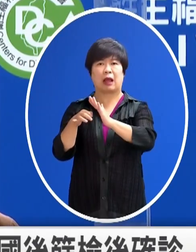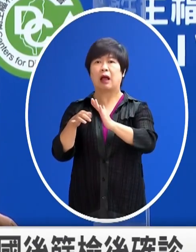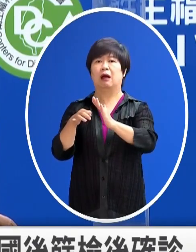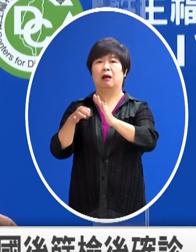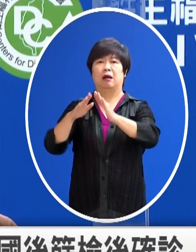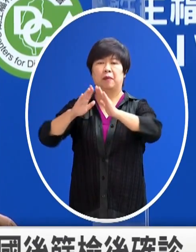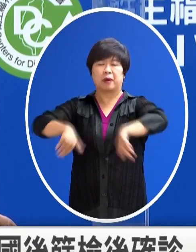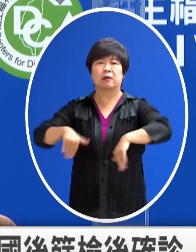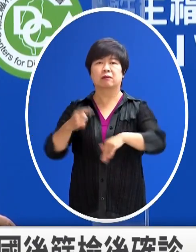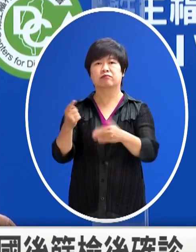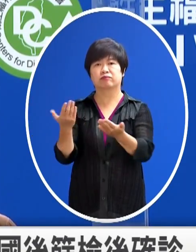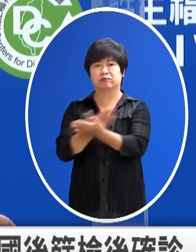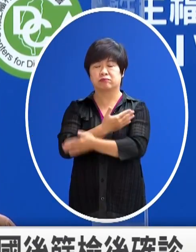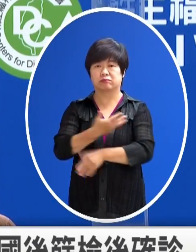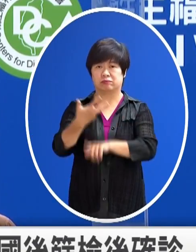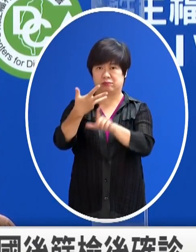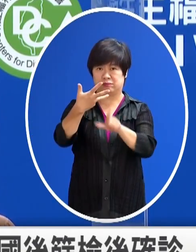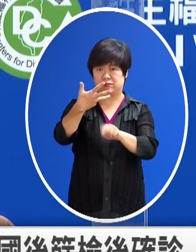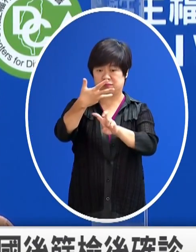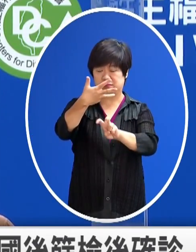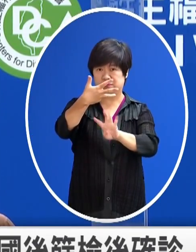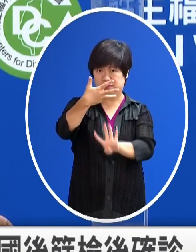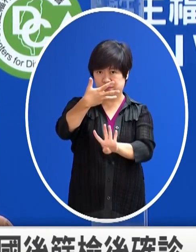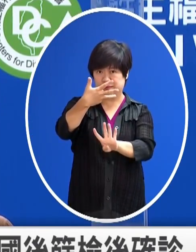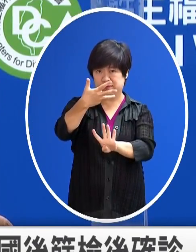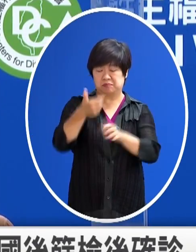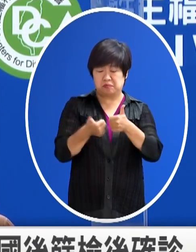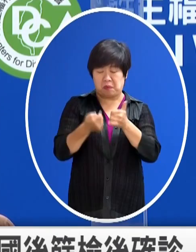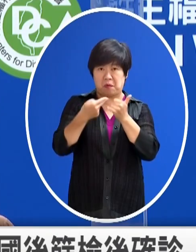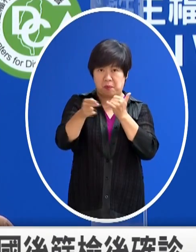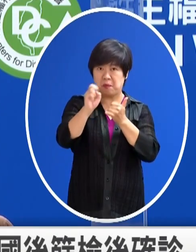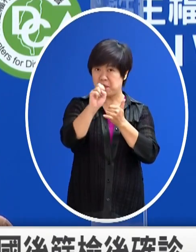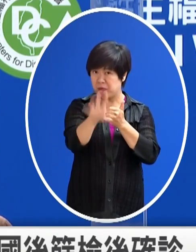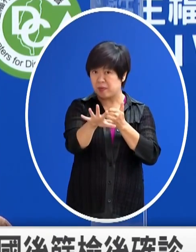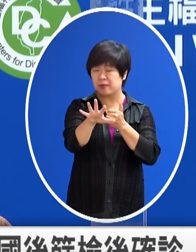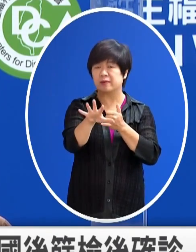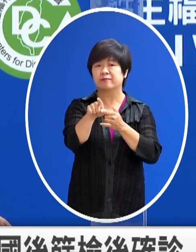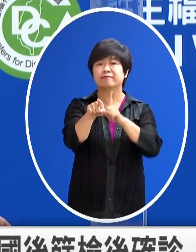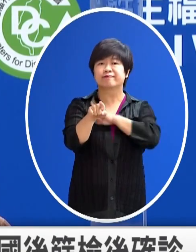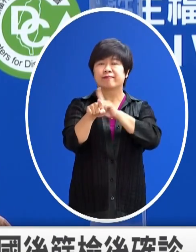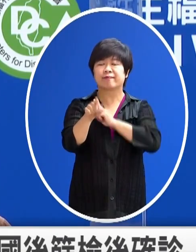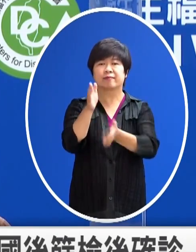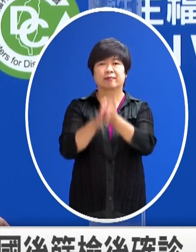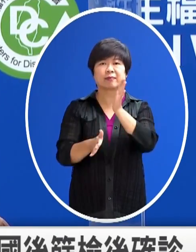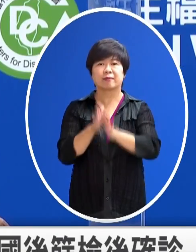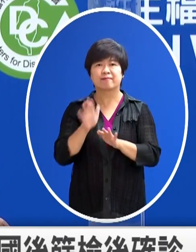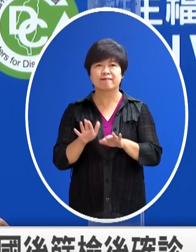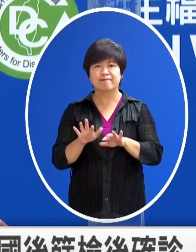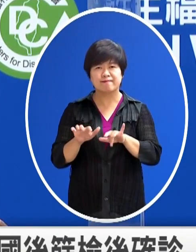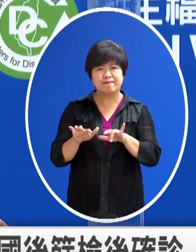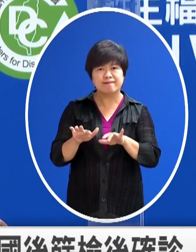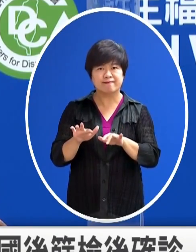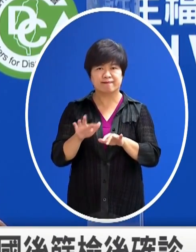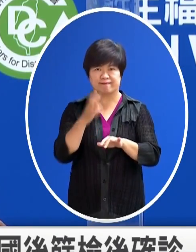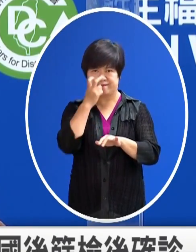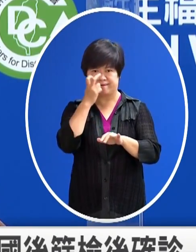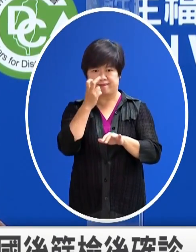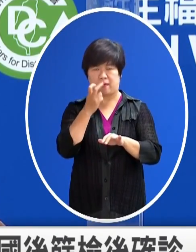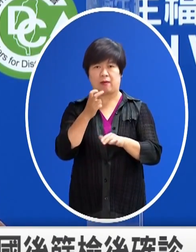那8月24日我们会简讯通知请他 重选地点。